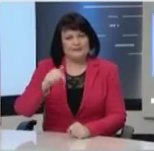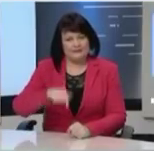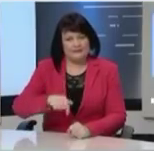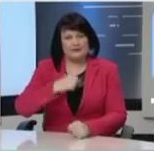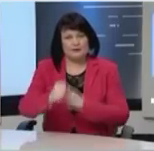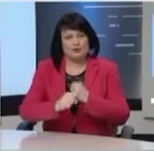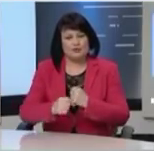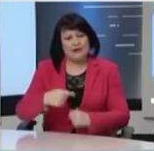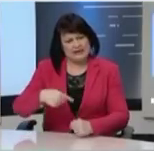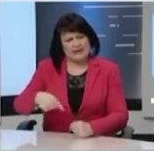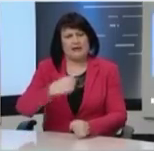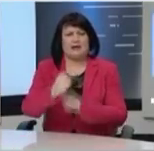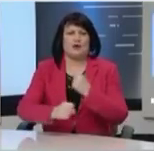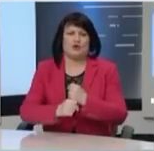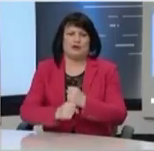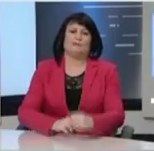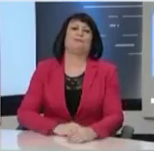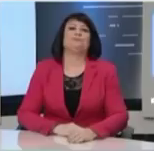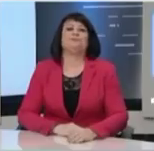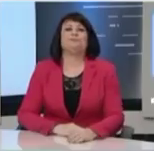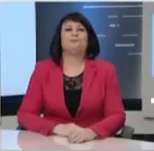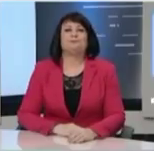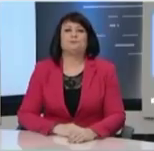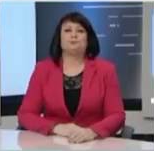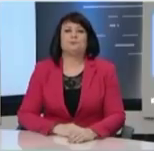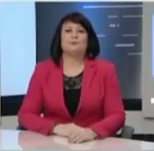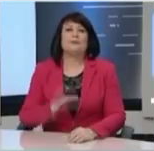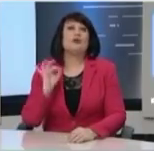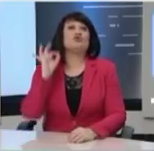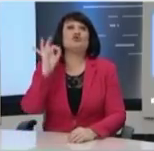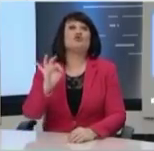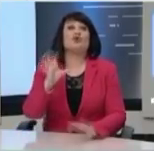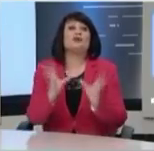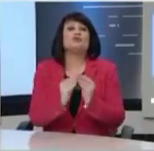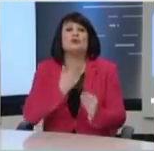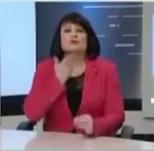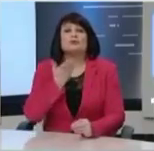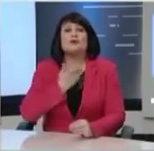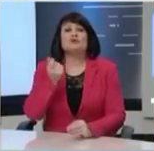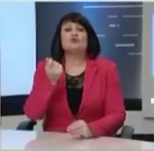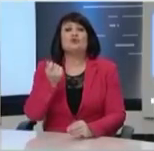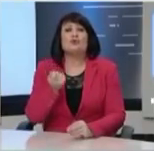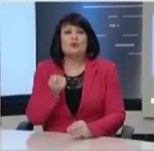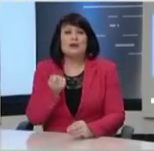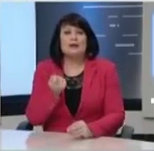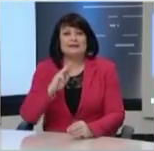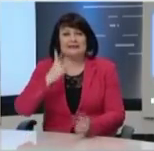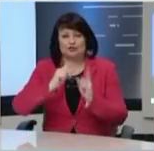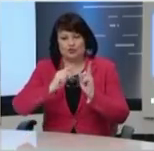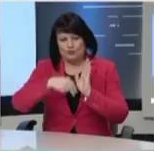φέτος όσο και στα επόμενα χρόνια. Οι δημοσιονομικοί στόχοι για κάθε χρονιά του τρίτου